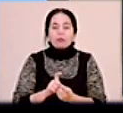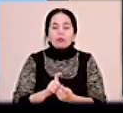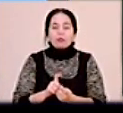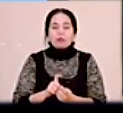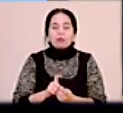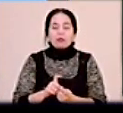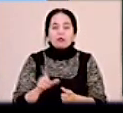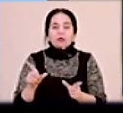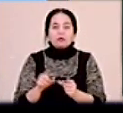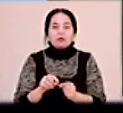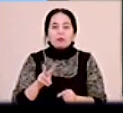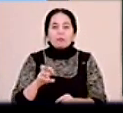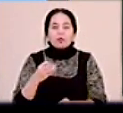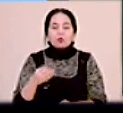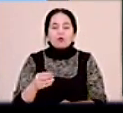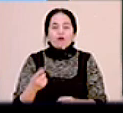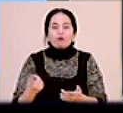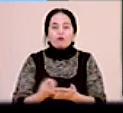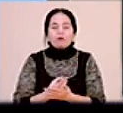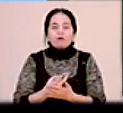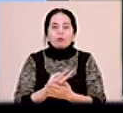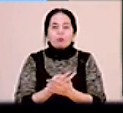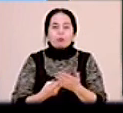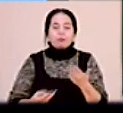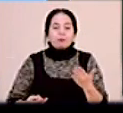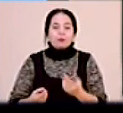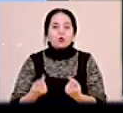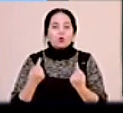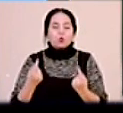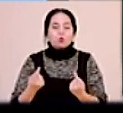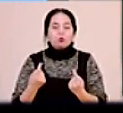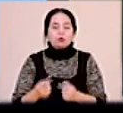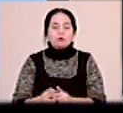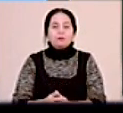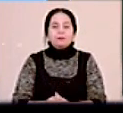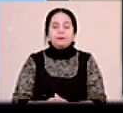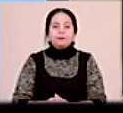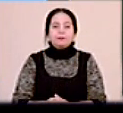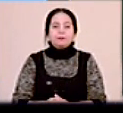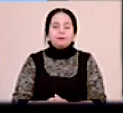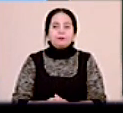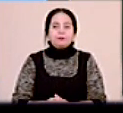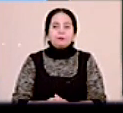Македонского впервые потерпели крупное поражение.